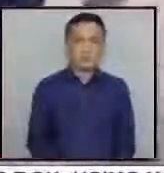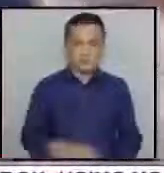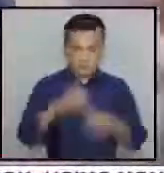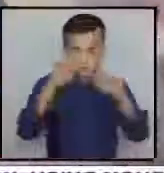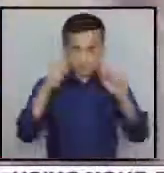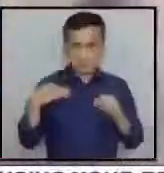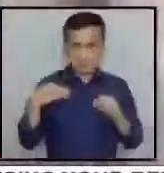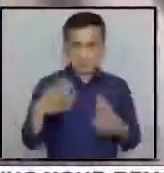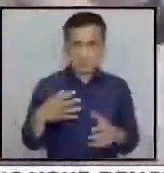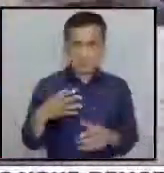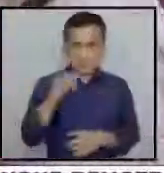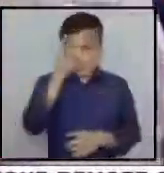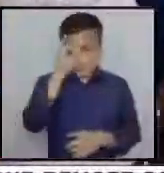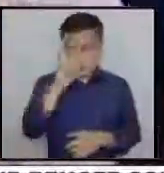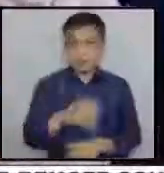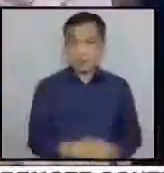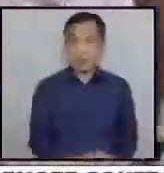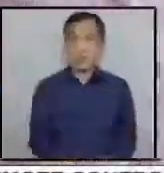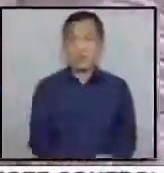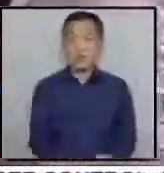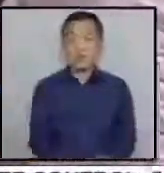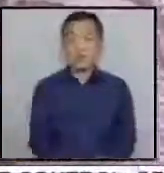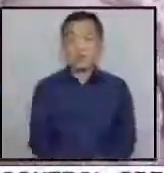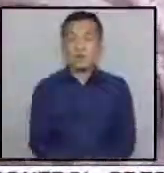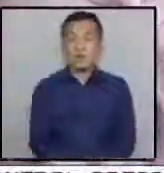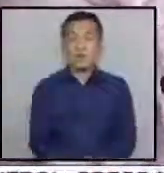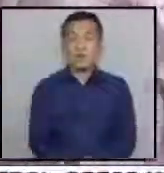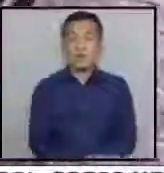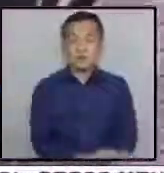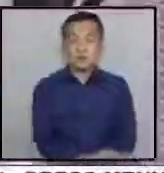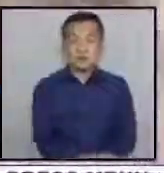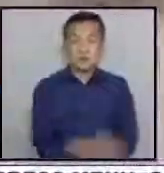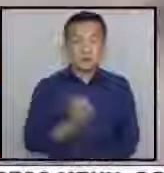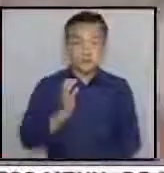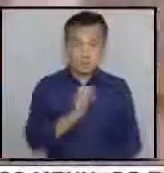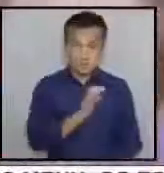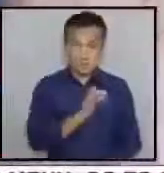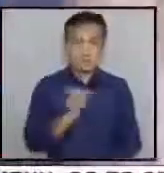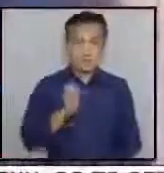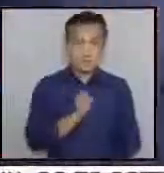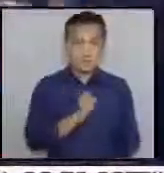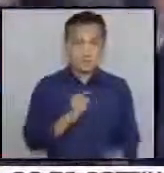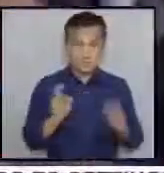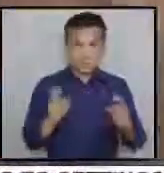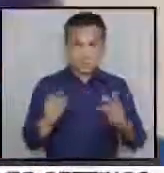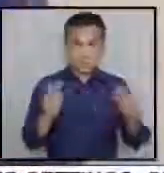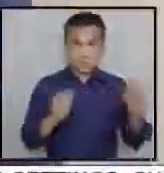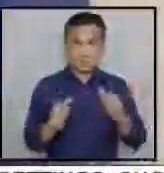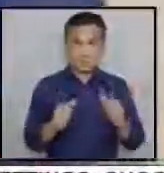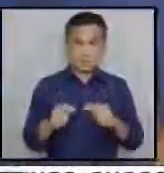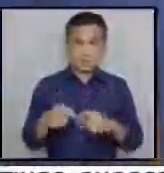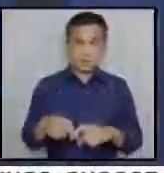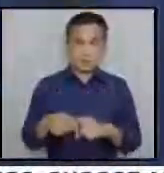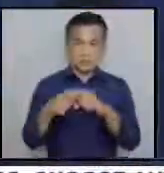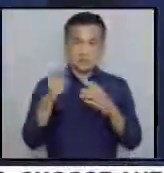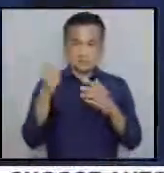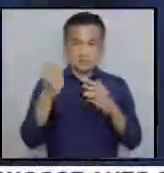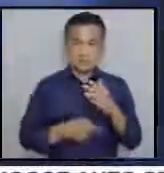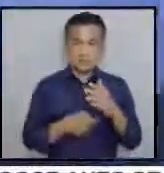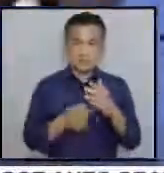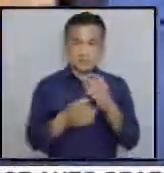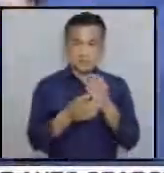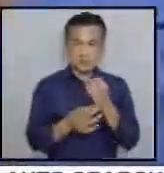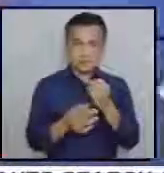Manila Mayor Isko Moreno ang mga mambabatas na madiliin ang aksyon para masuspindi ang buwis sa krudo at